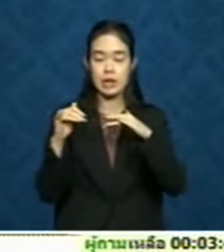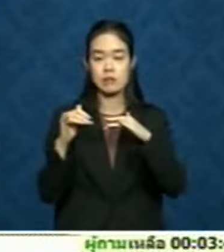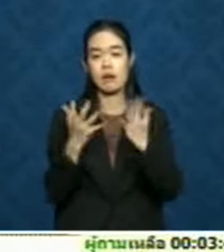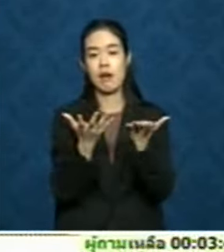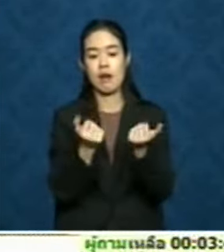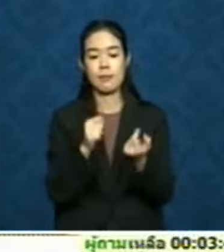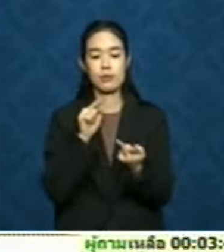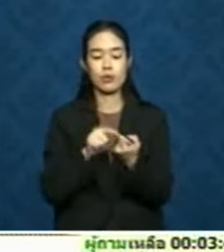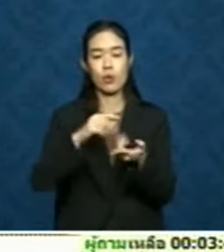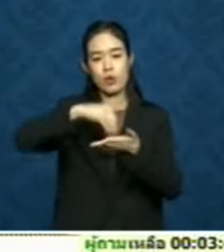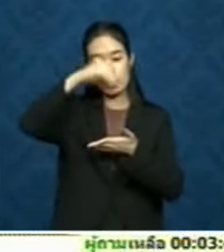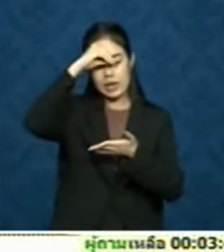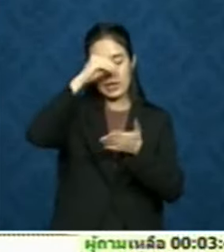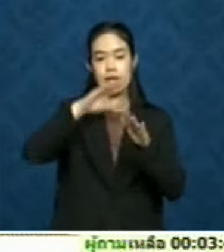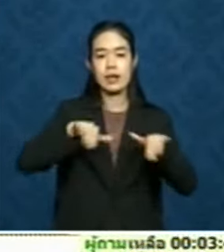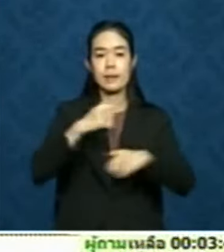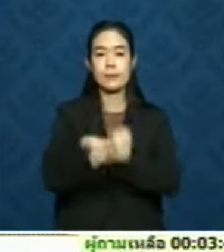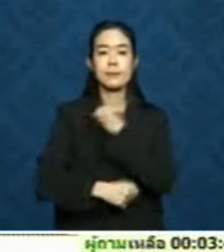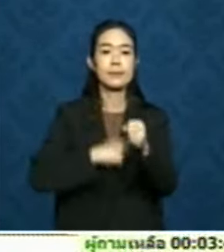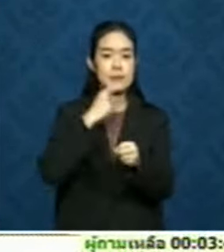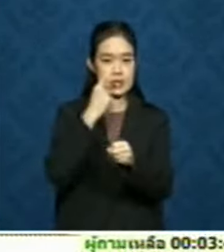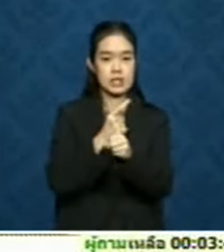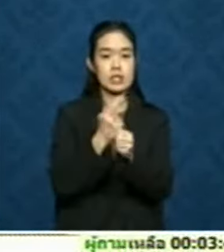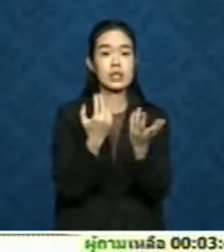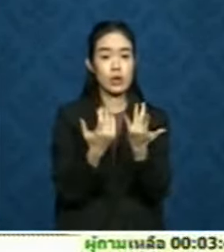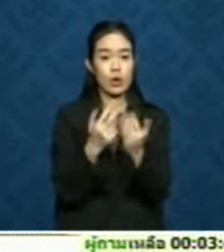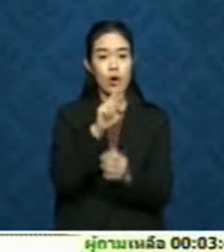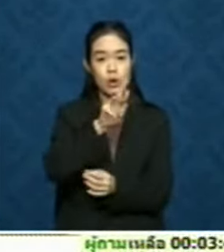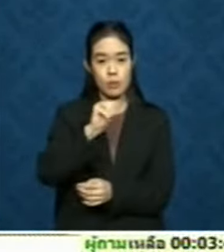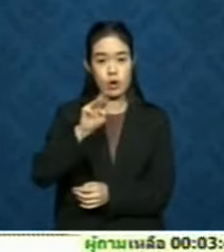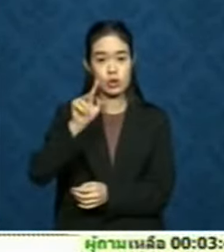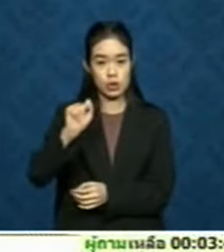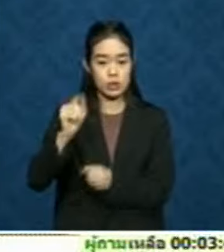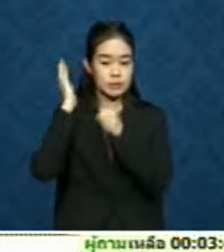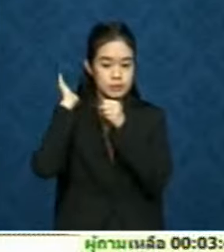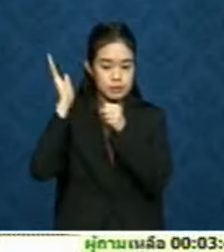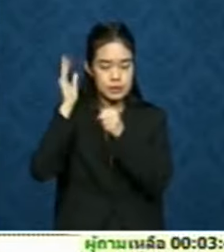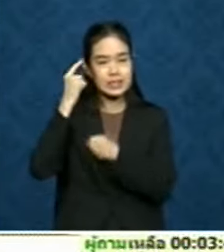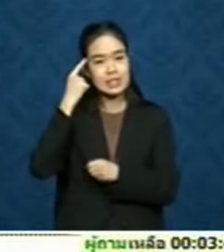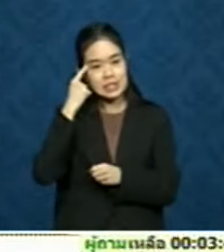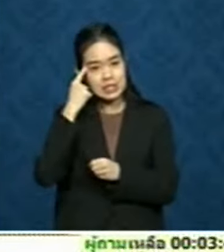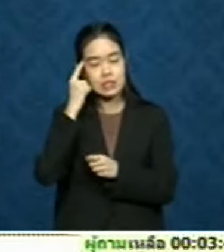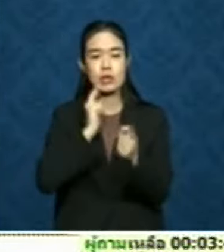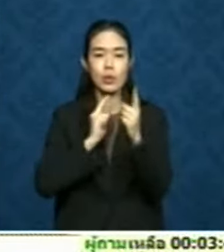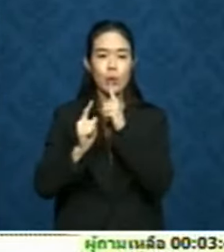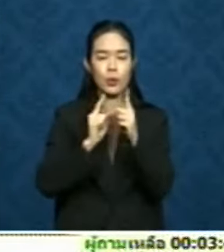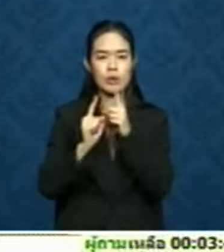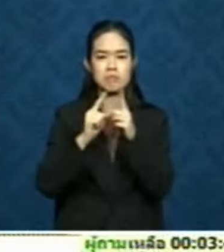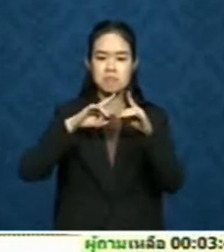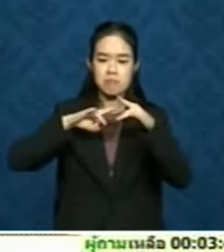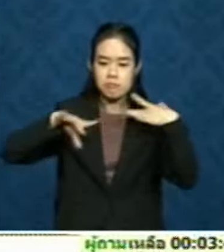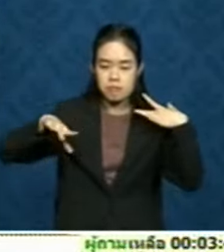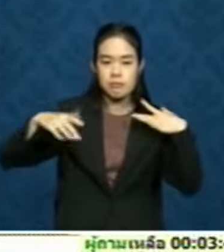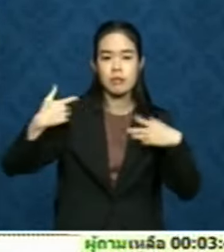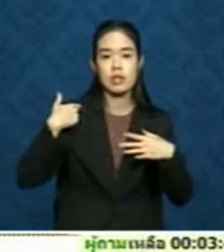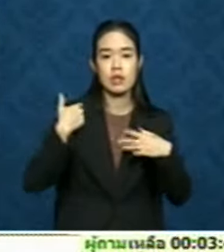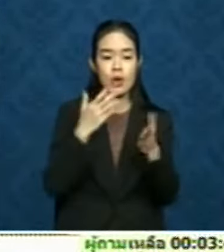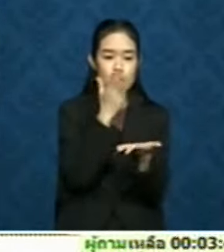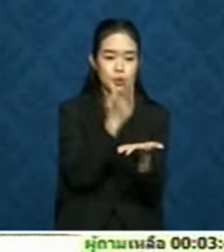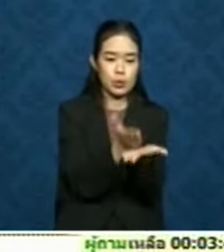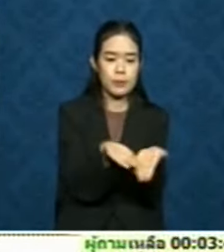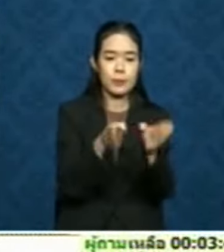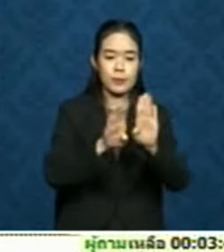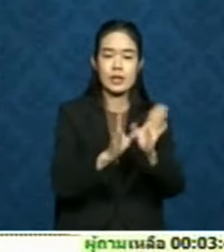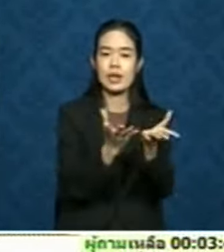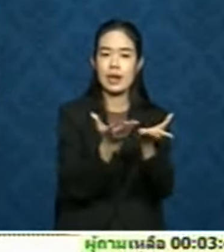กษาปีหนึ่งนะครับผมเชื่อว่าเดี๋ยวท่านรัฐมนตรีคงอธิบายให้ฟังว่าคงมีการคลาดเคลื่อนในเรื่องการสื่อสารท่านไม่ได้บอกว่าจะหยุดรับแต่เพียงแต่ว่า